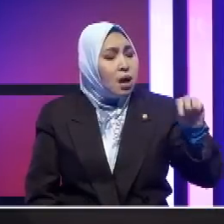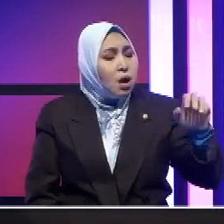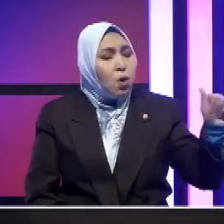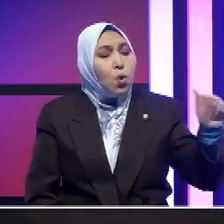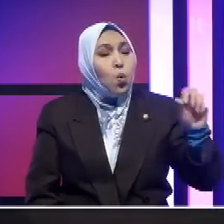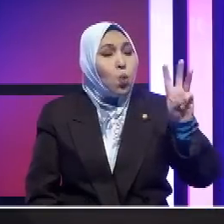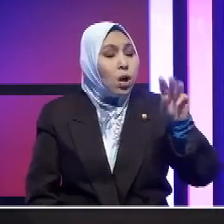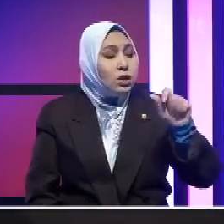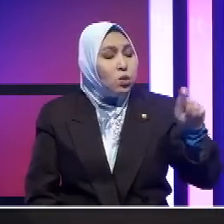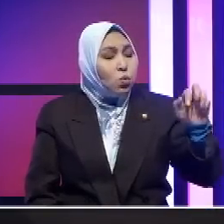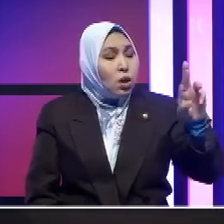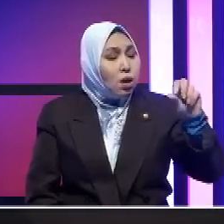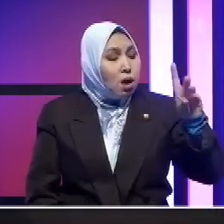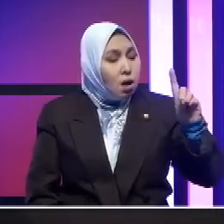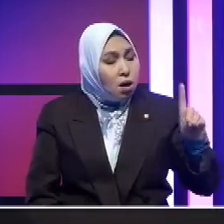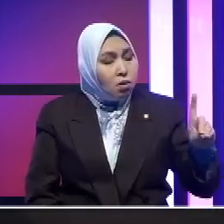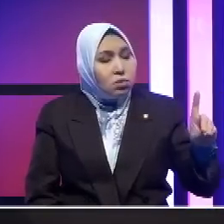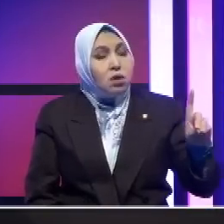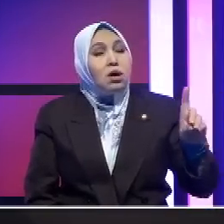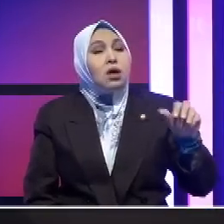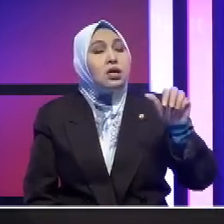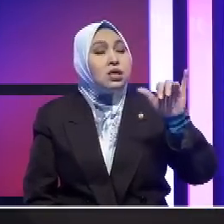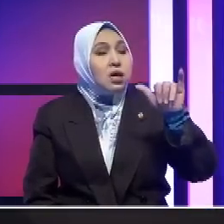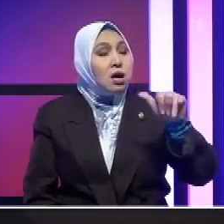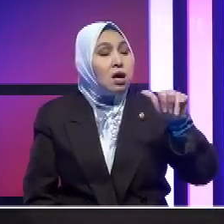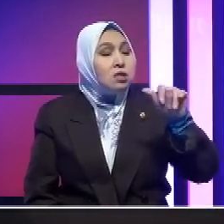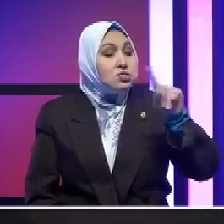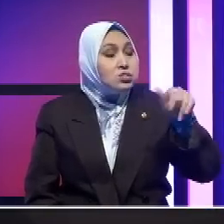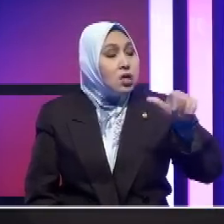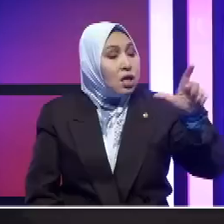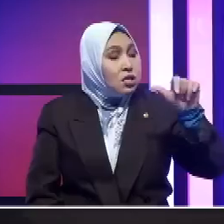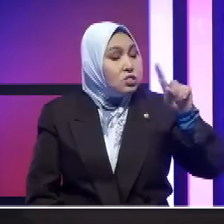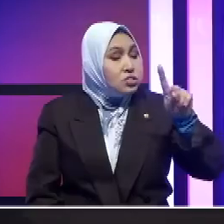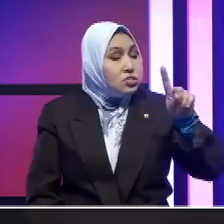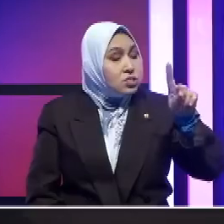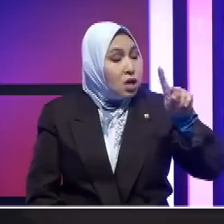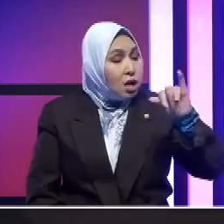السماوات والأرض يا ذا الجلال